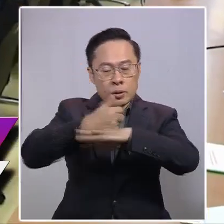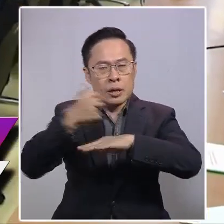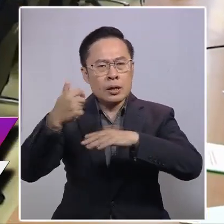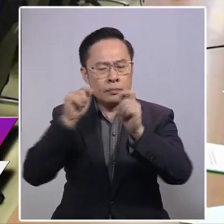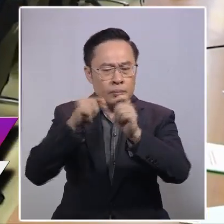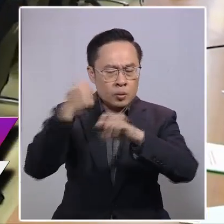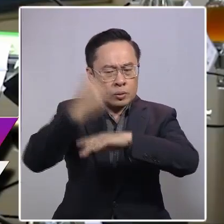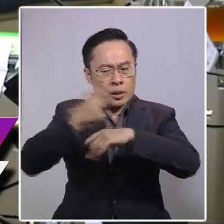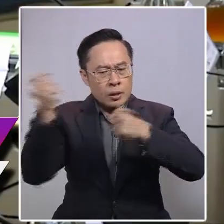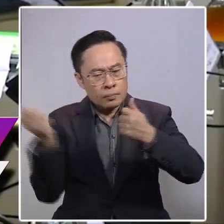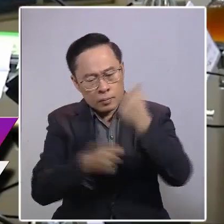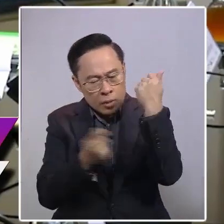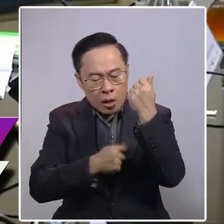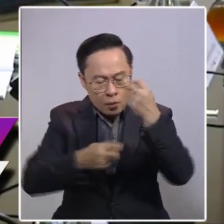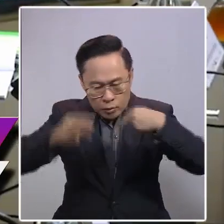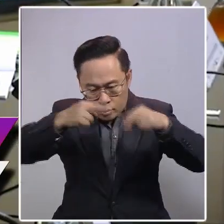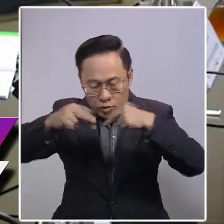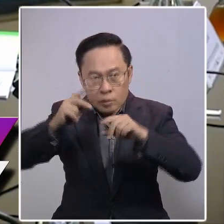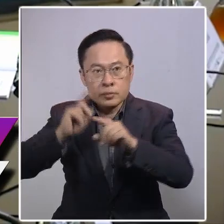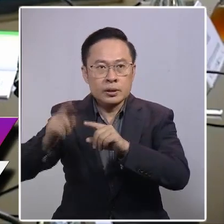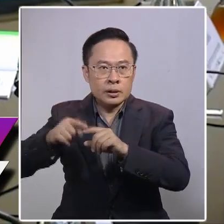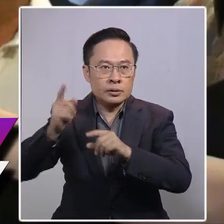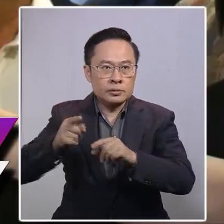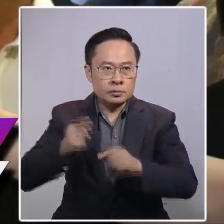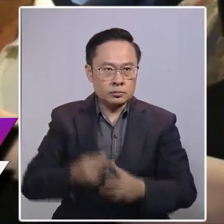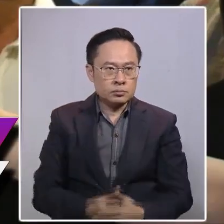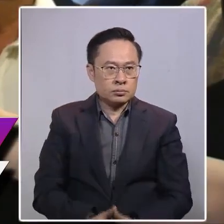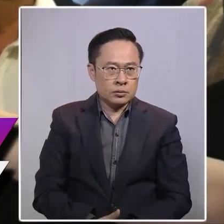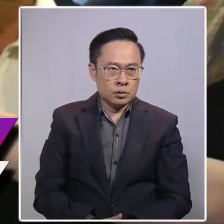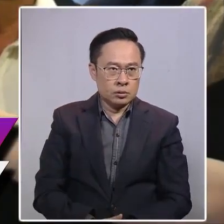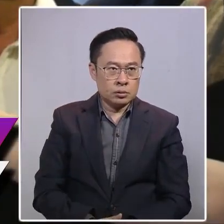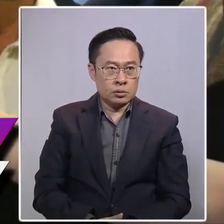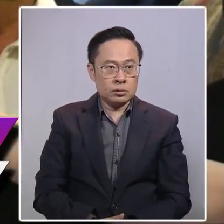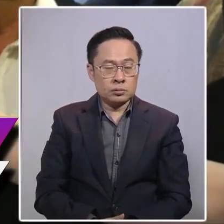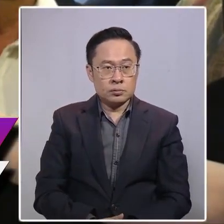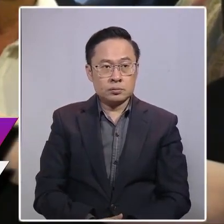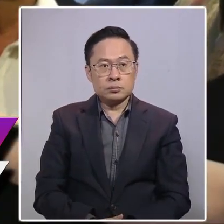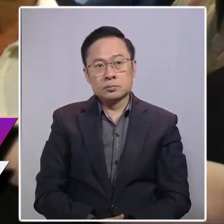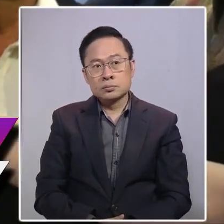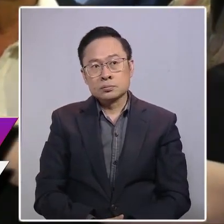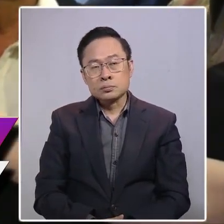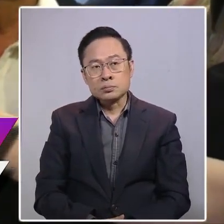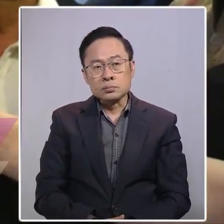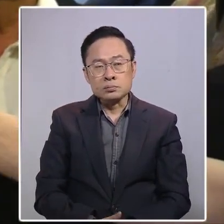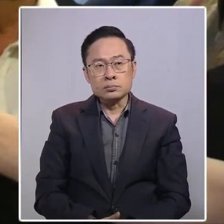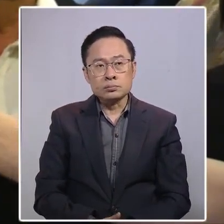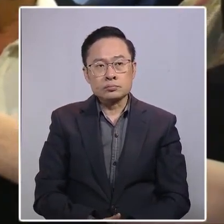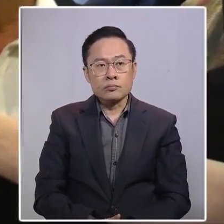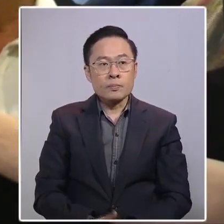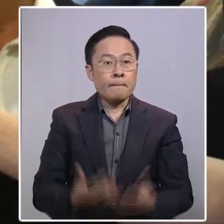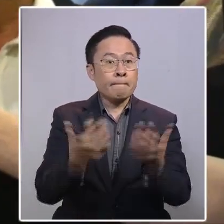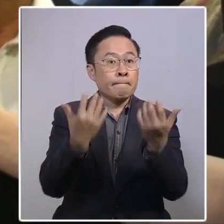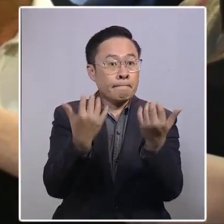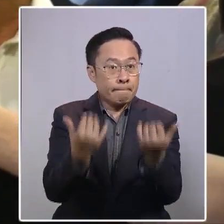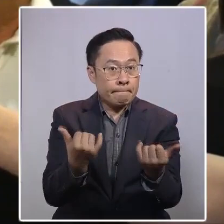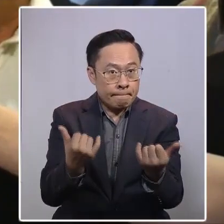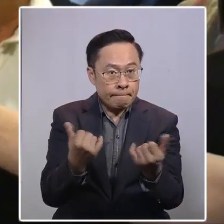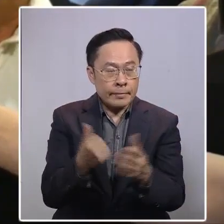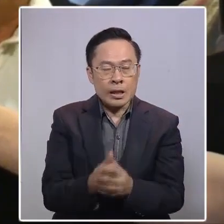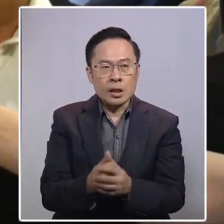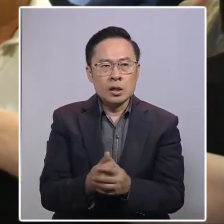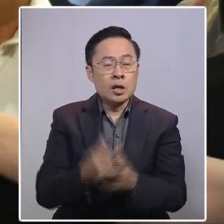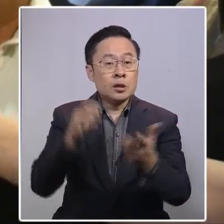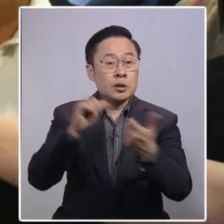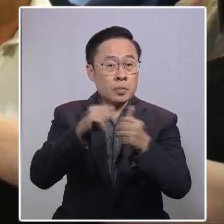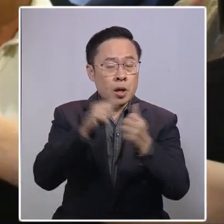าดด้วย เดี๋ยวเราจะซักซ้อมสักหน่อย ส่วนใหญ่ที่ทารุณกรรม